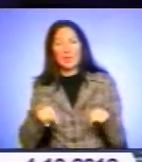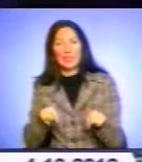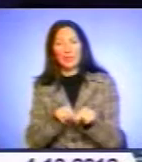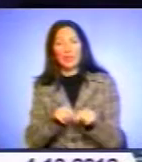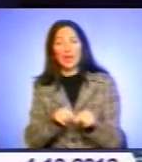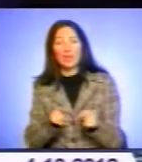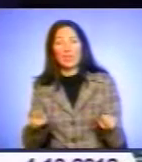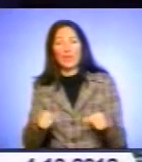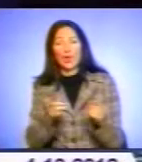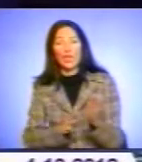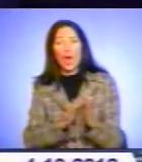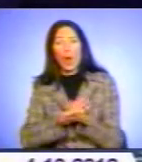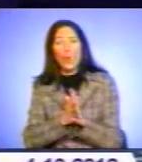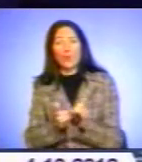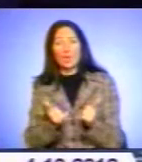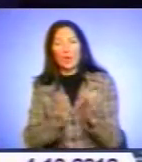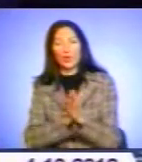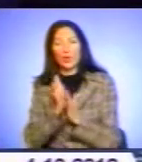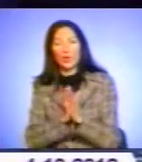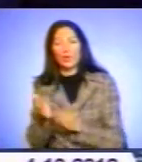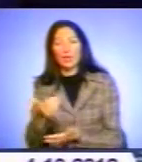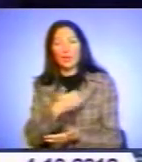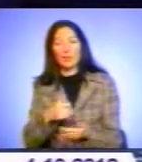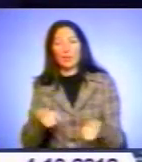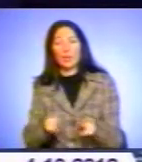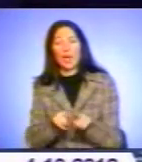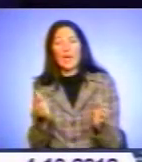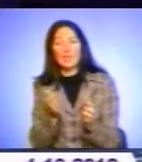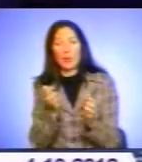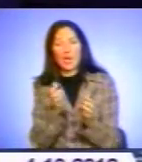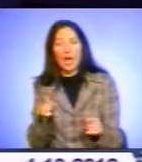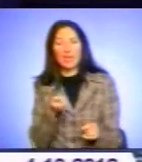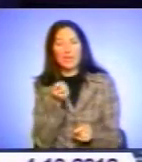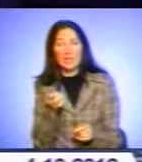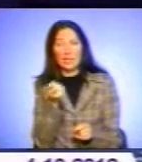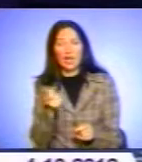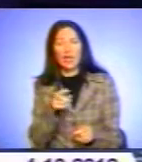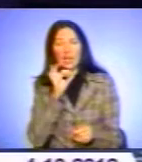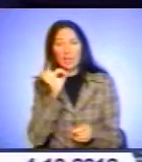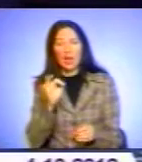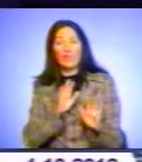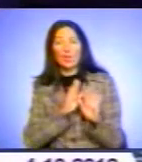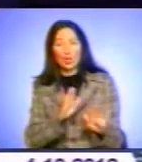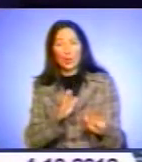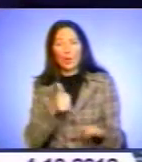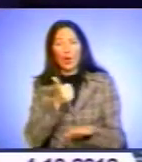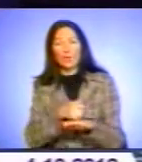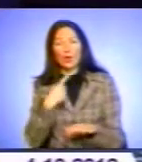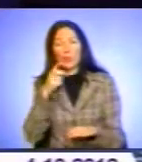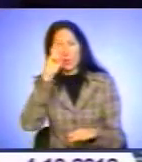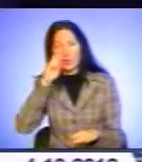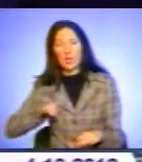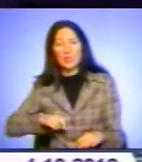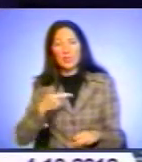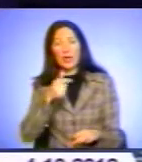добрих врожаїв та інфраструктури для подальшого зберігання збіжжя, зазначив заступник голови облдержадміністрації Василь Гецько, який взяв участь